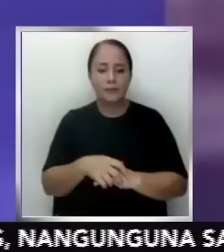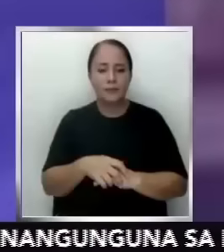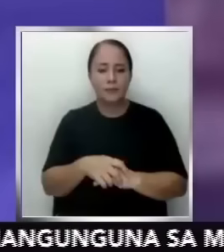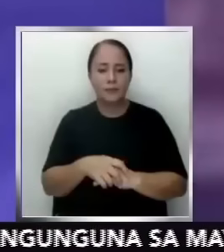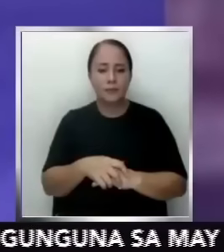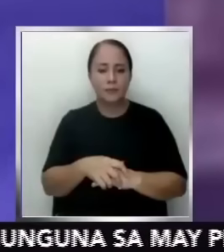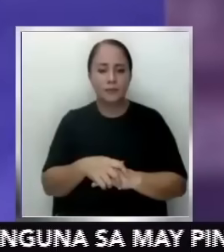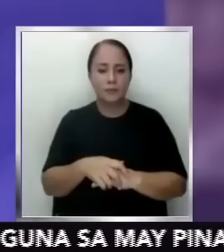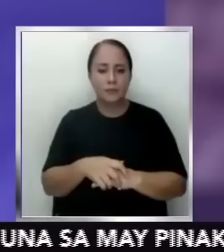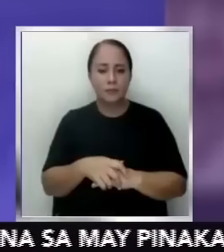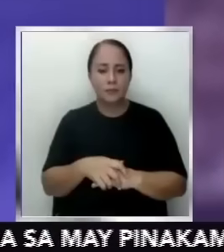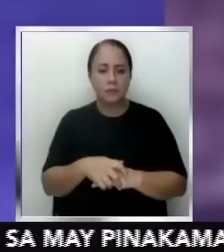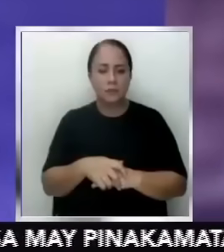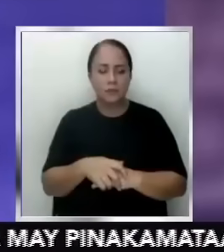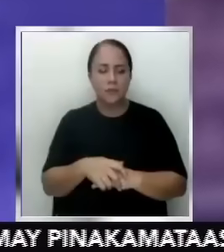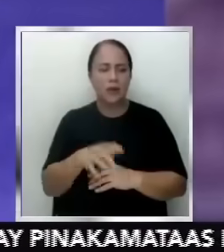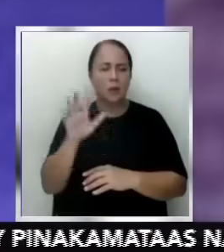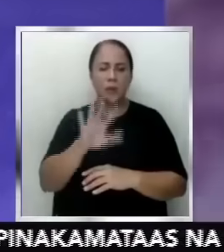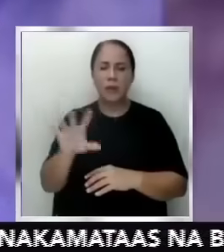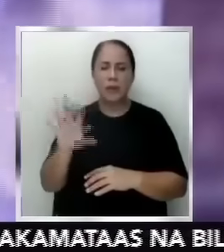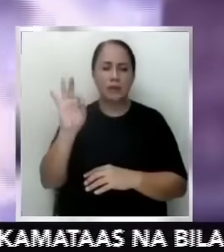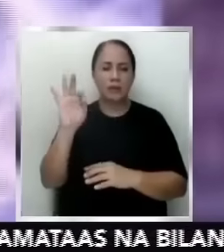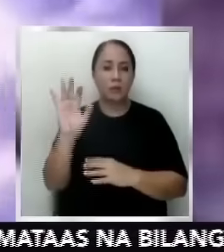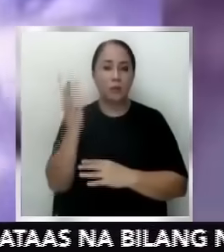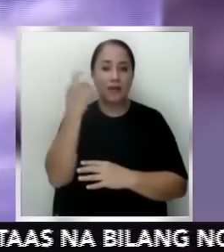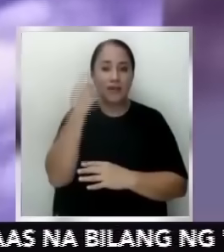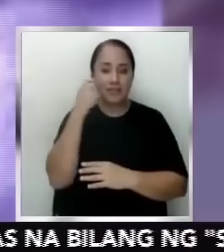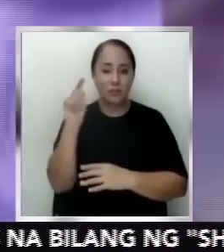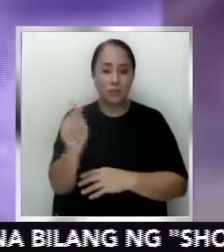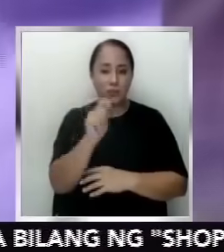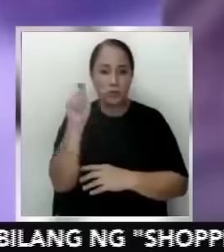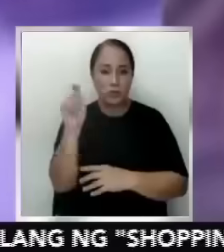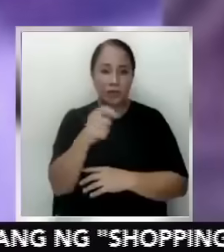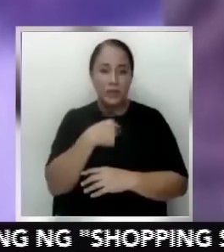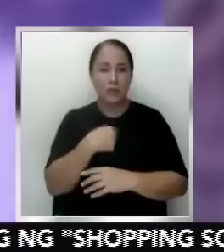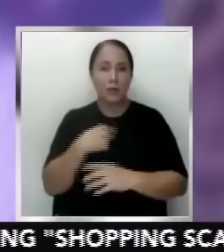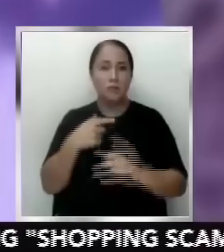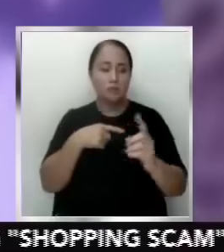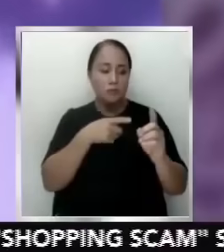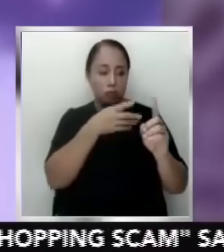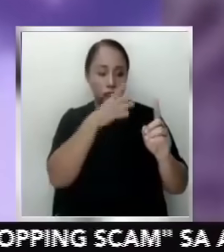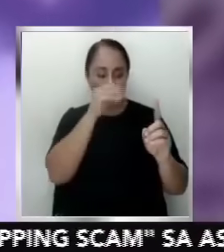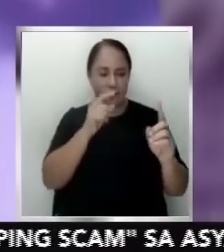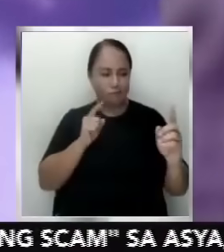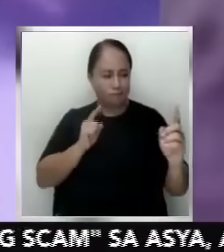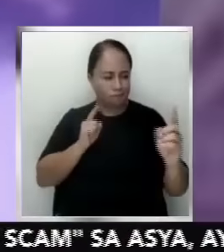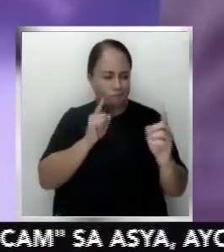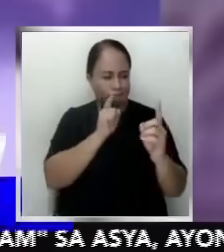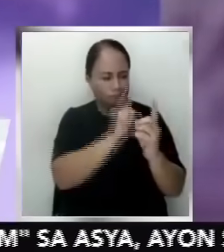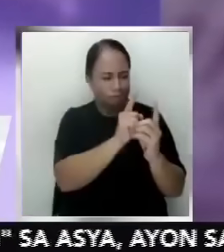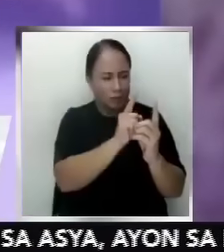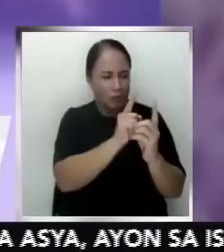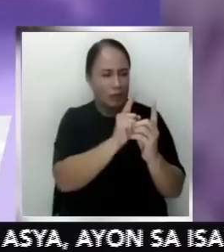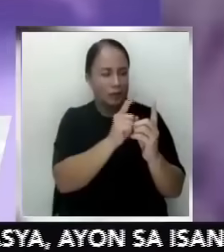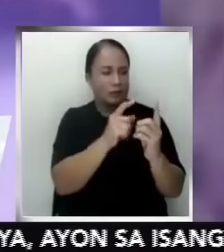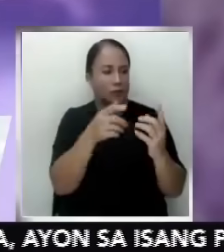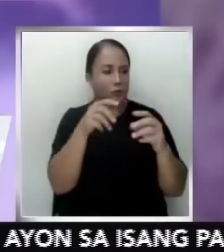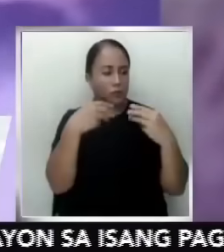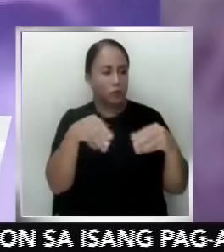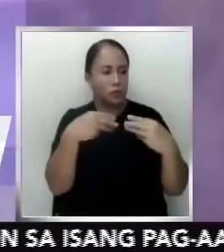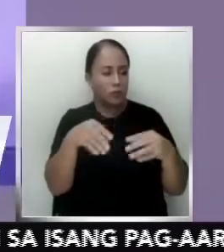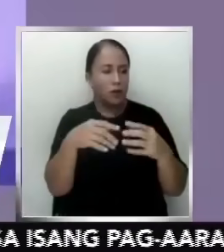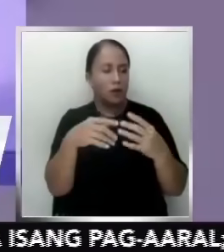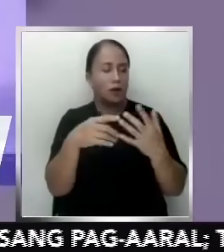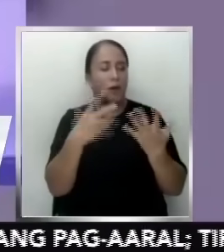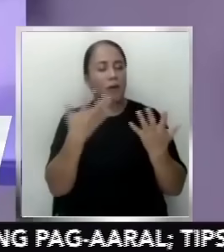exclusive Pasado 9 ng umaga nitong Martes nang sugurin ng lalaking ito ang katrabaho niyang nasa tindahan ng buko sa Tondo